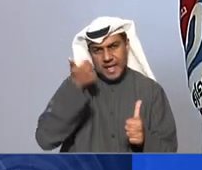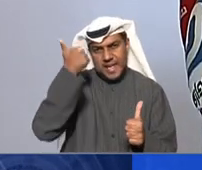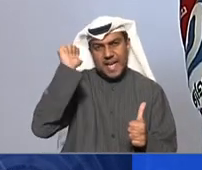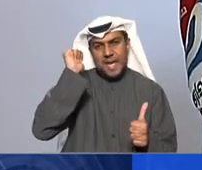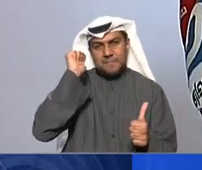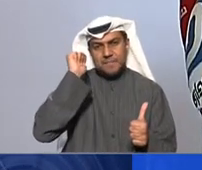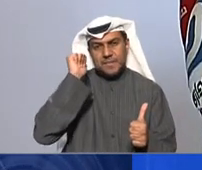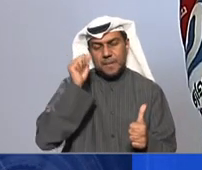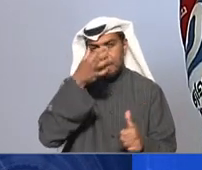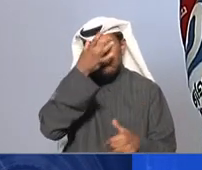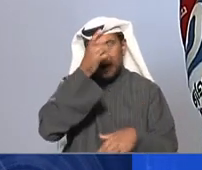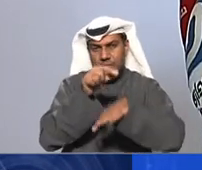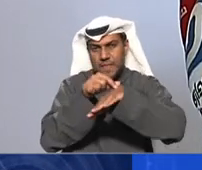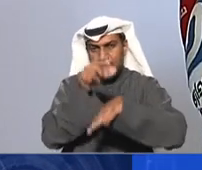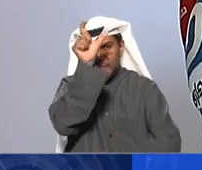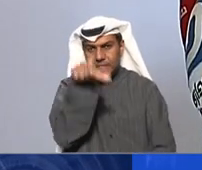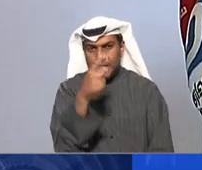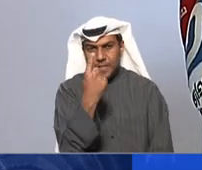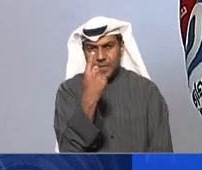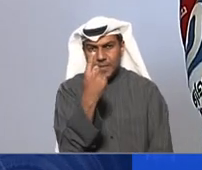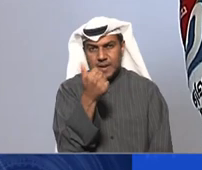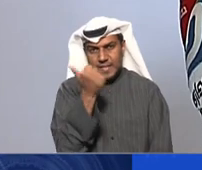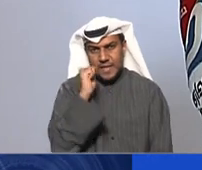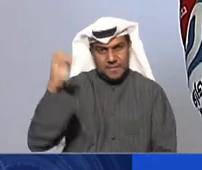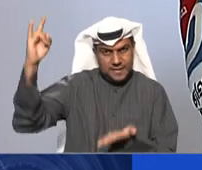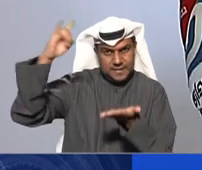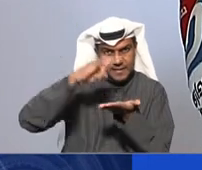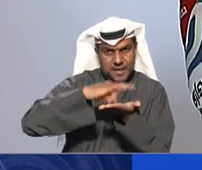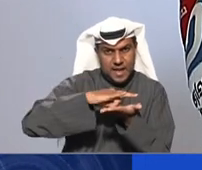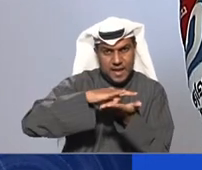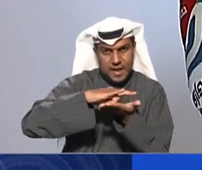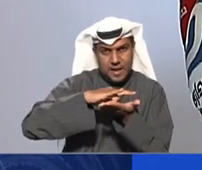الحالات التي قدمت أمس.